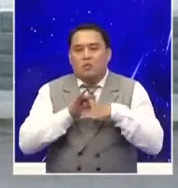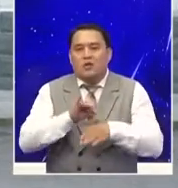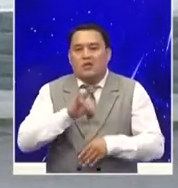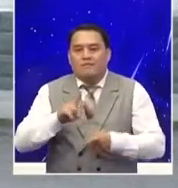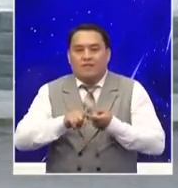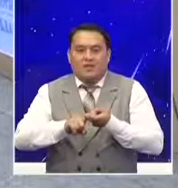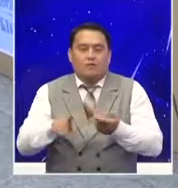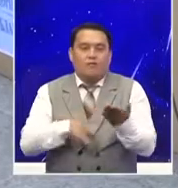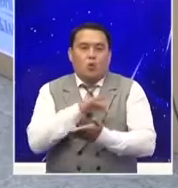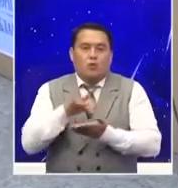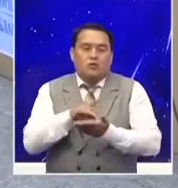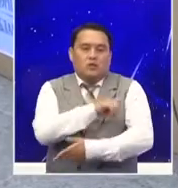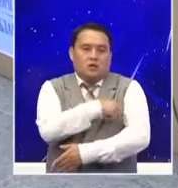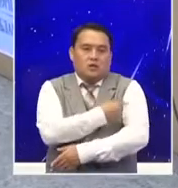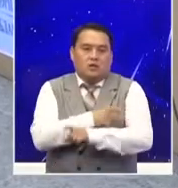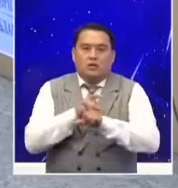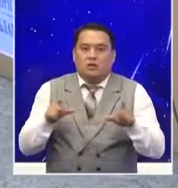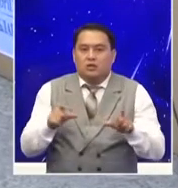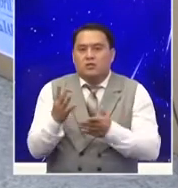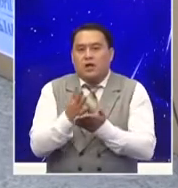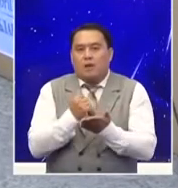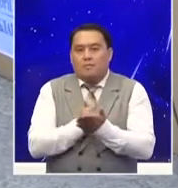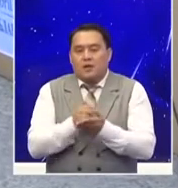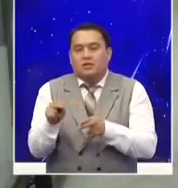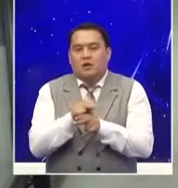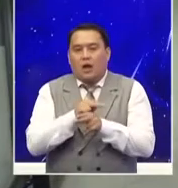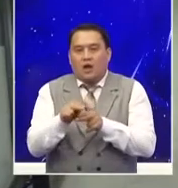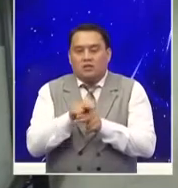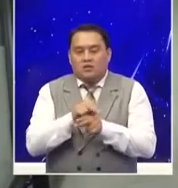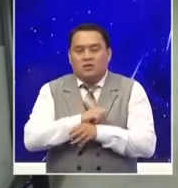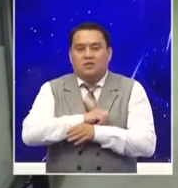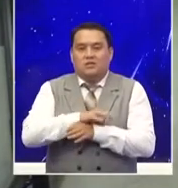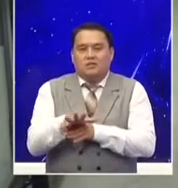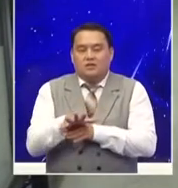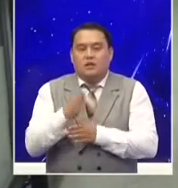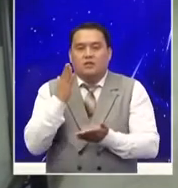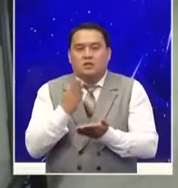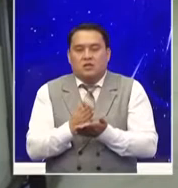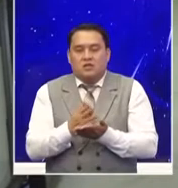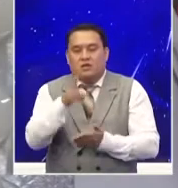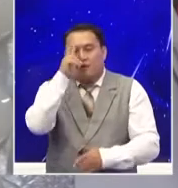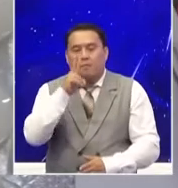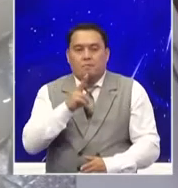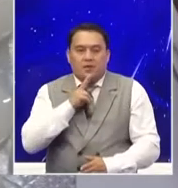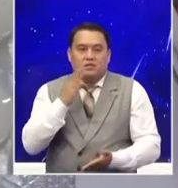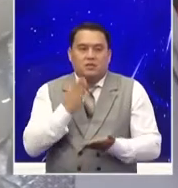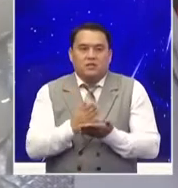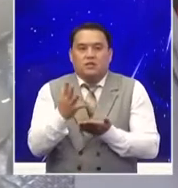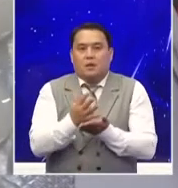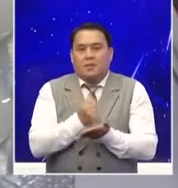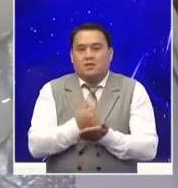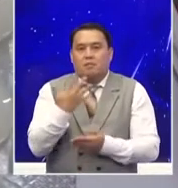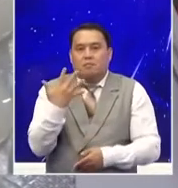инфекционной больницы в городе Талдыкурган. Запасы лекарственных средств на лечение больных COVID-19 имеется на 1,5-2 месяца. Кроме того, порядка